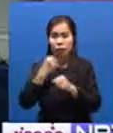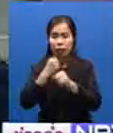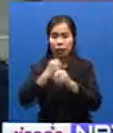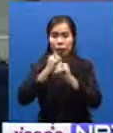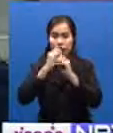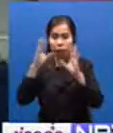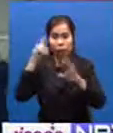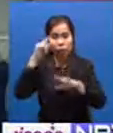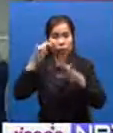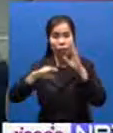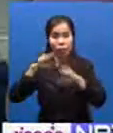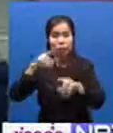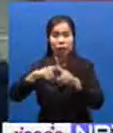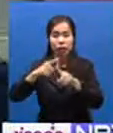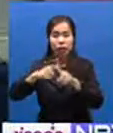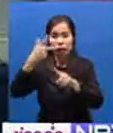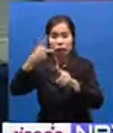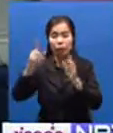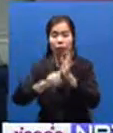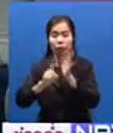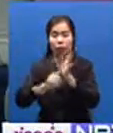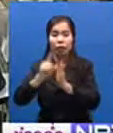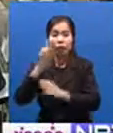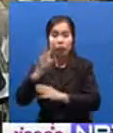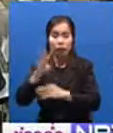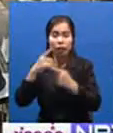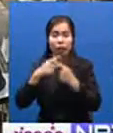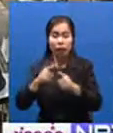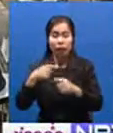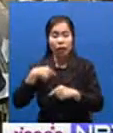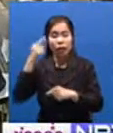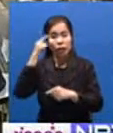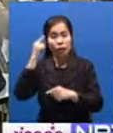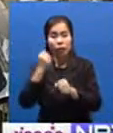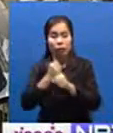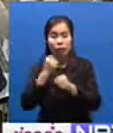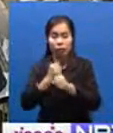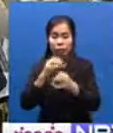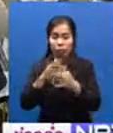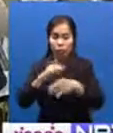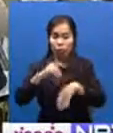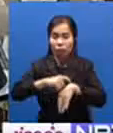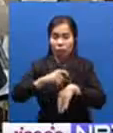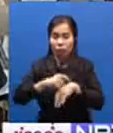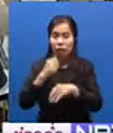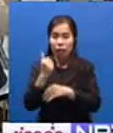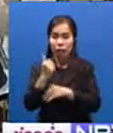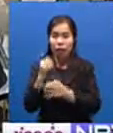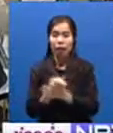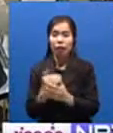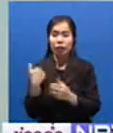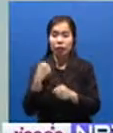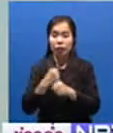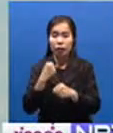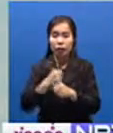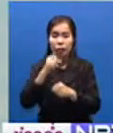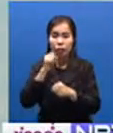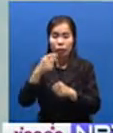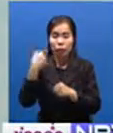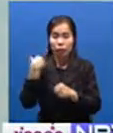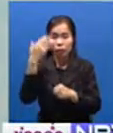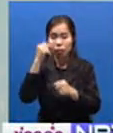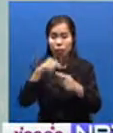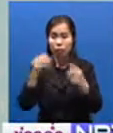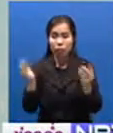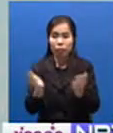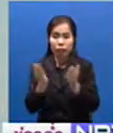ไตรมาสที่ 4จากมาตรการกระตุ้นเศรษฐกิจของรัฐบาลซึ่งถือว่าออกมาได้ทันเวลาแต่ต้องเร่งเบิกจ่ายโดยเร็วเพื่อผลักดัน